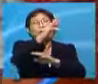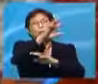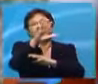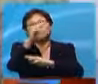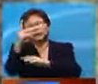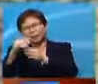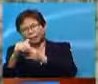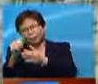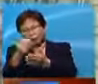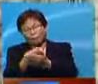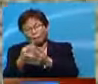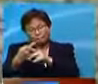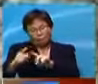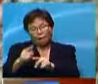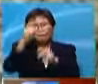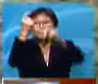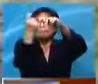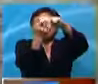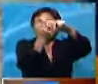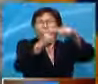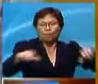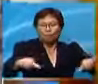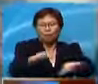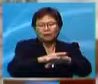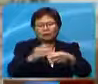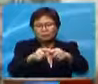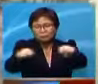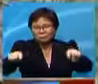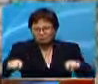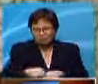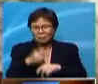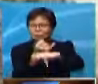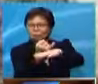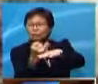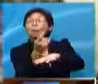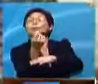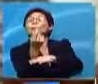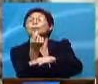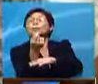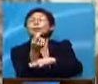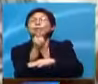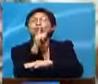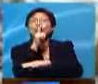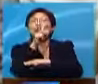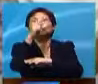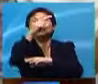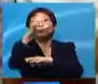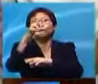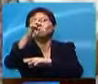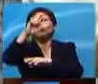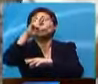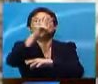rm65,000 namun pembinaannya dilakukan di atas tapak industri dengan nilai tanah sebenar